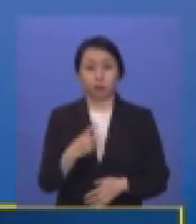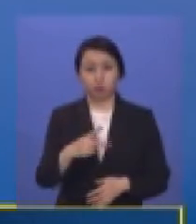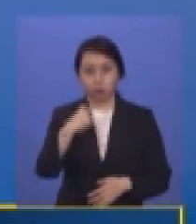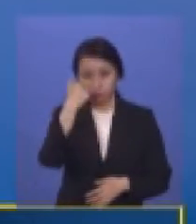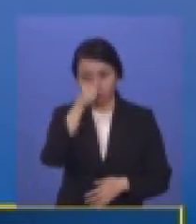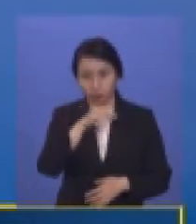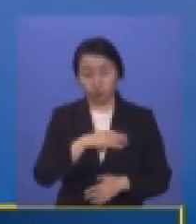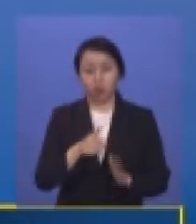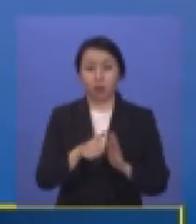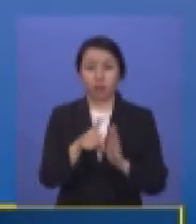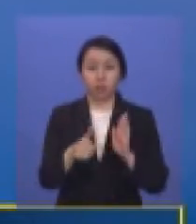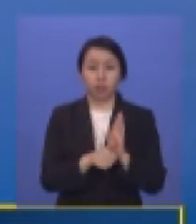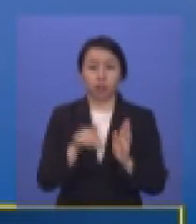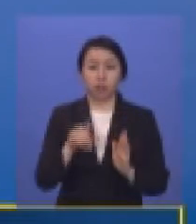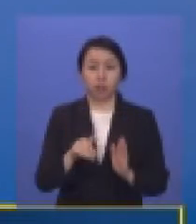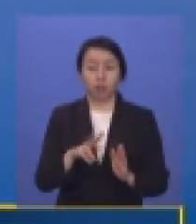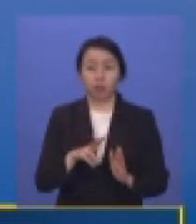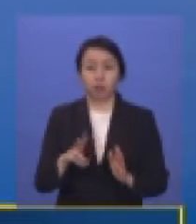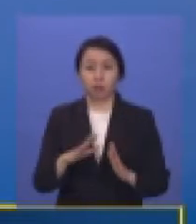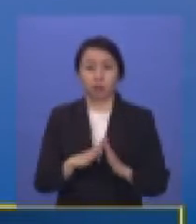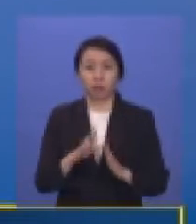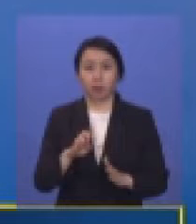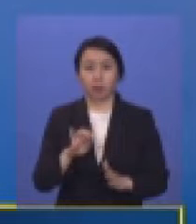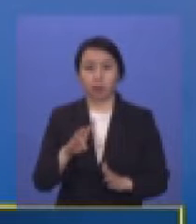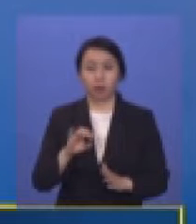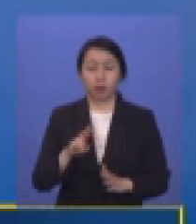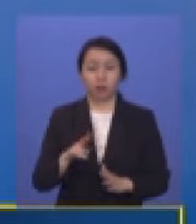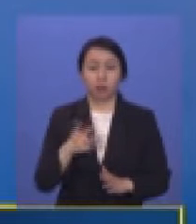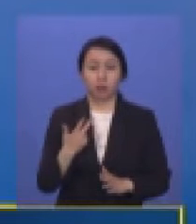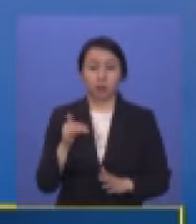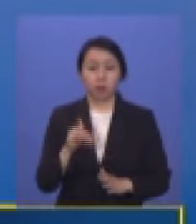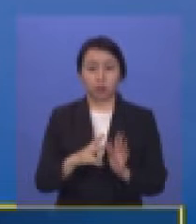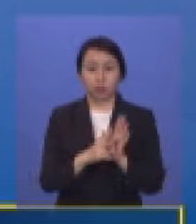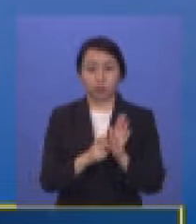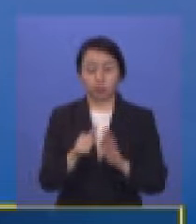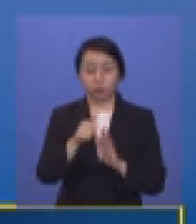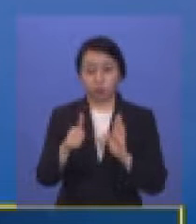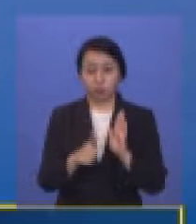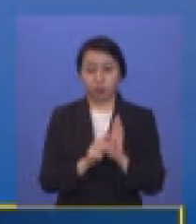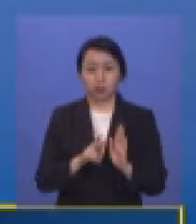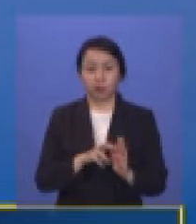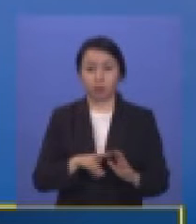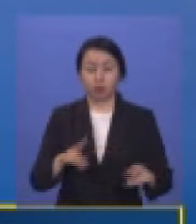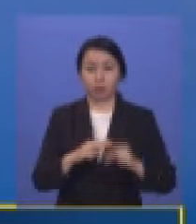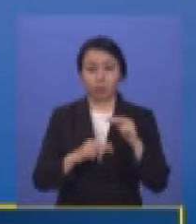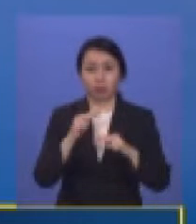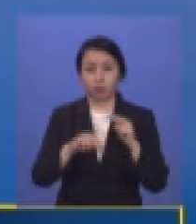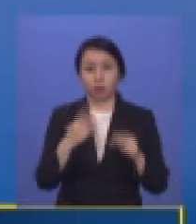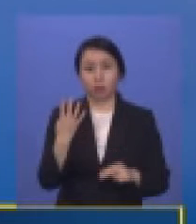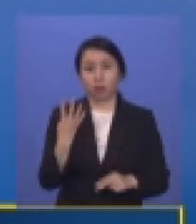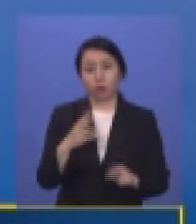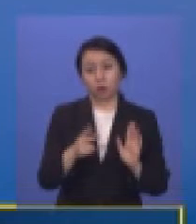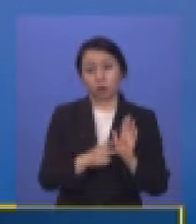мной более 16 тысяч квадратных метров жилья за счет программы «Инбек». 3816 квадратных метров, построено 48 жилых